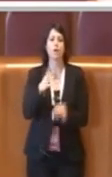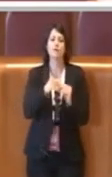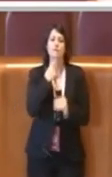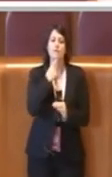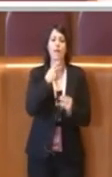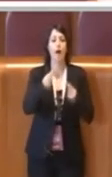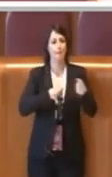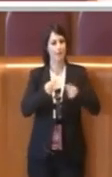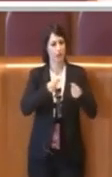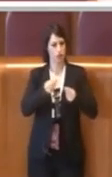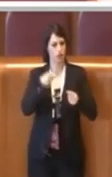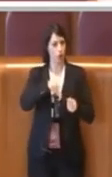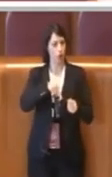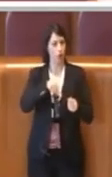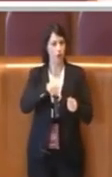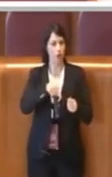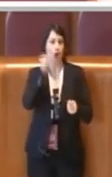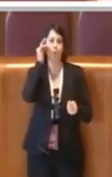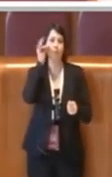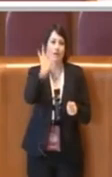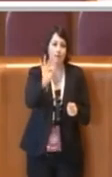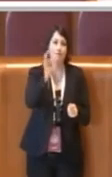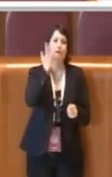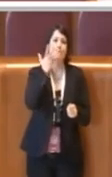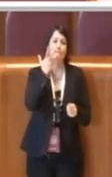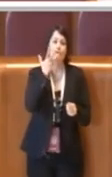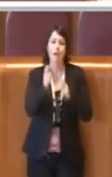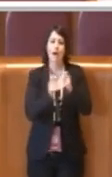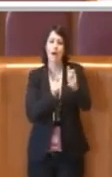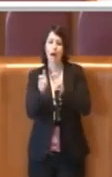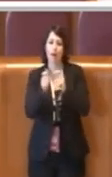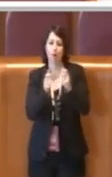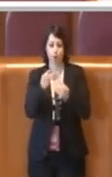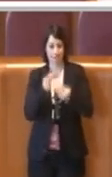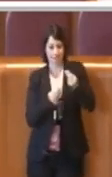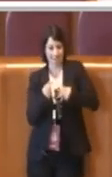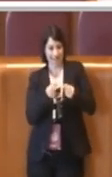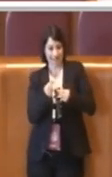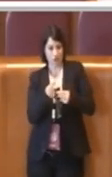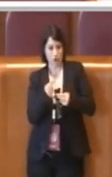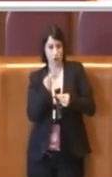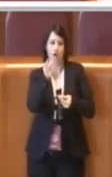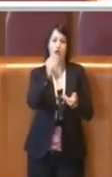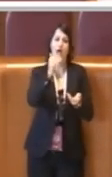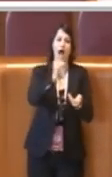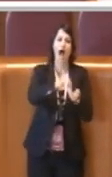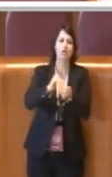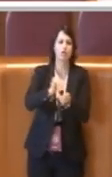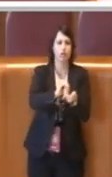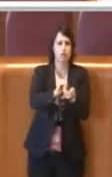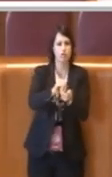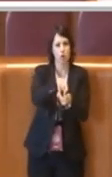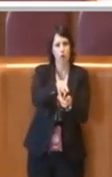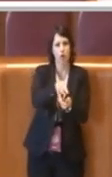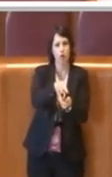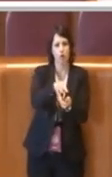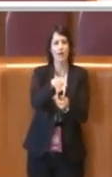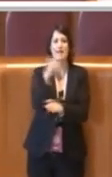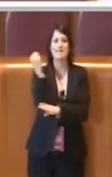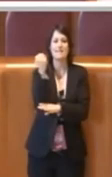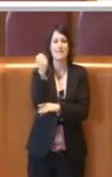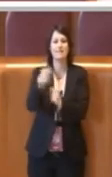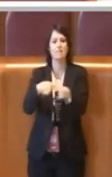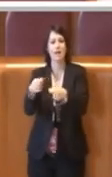risanare il rapporto che c'era tra l'amministrazione stessa e le associazioni di gestione dei servizi nei mercati